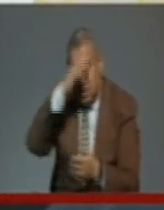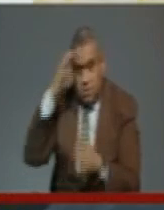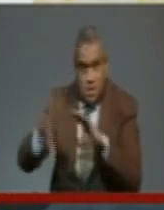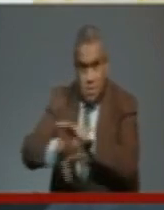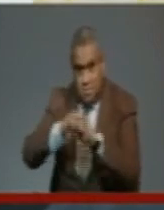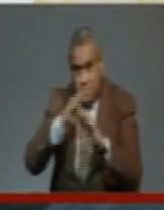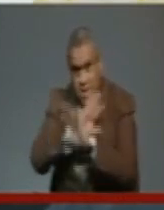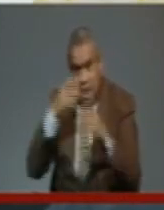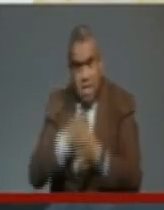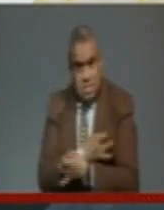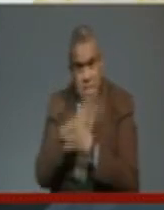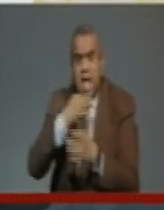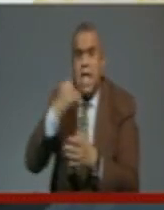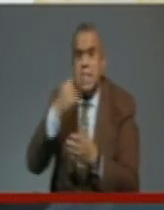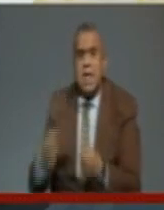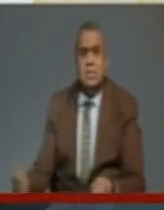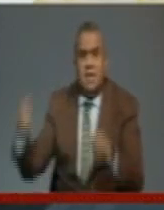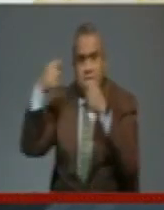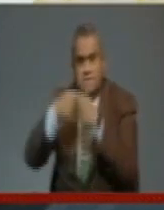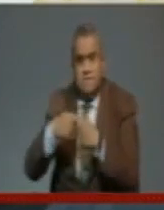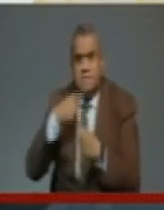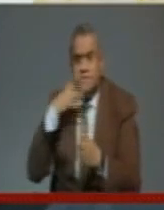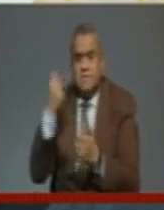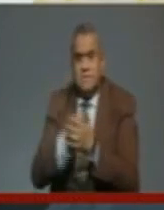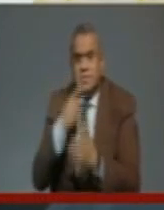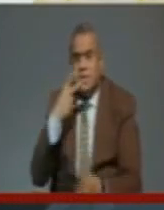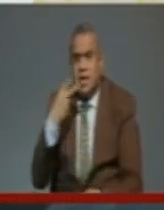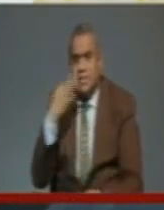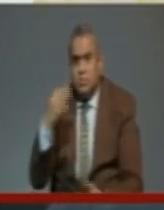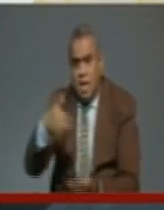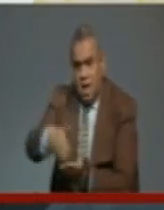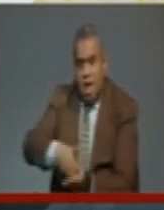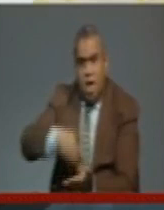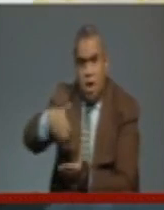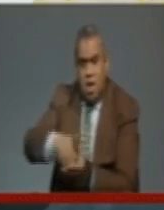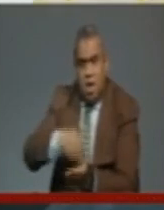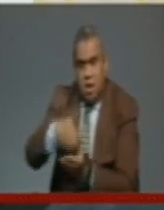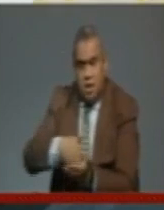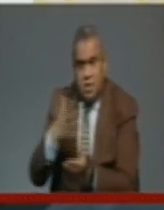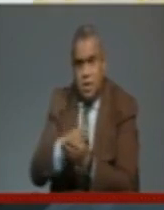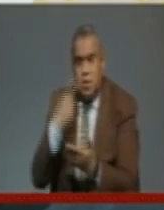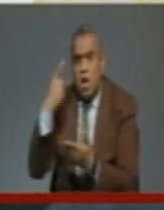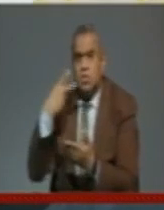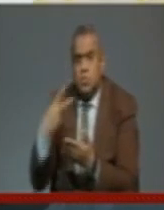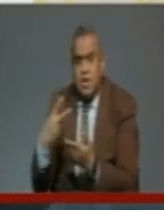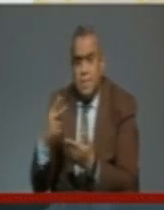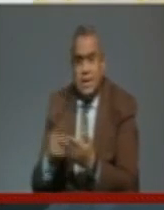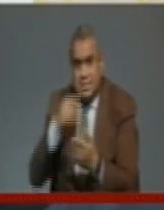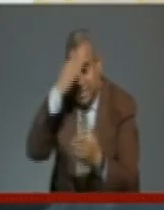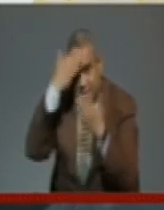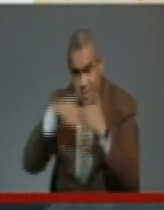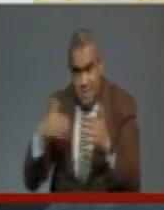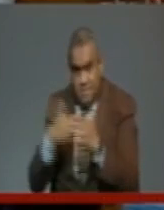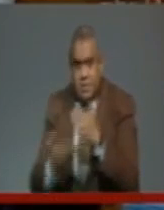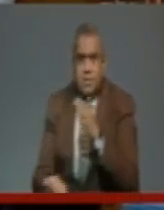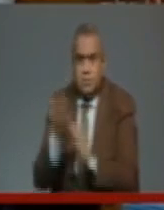الى الطاقه القصوى بتاعتها. جبنا 32 جرار حاويات هتصل الى 71 جرار عند وصول المحطه للطاقه القصوى